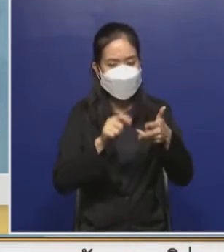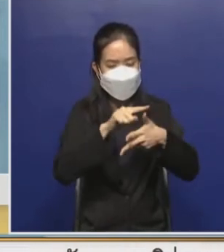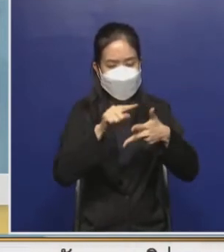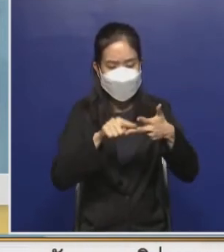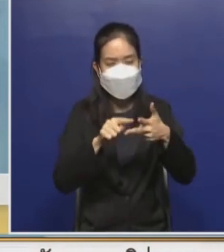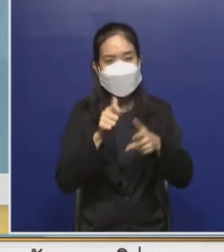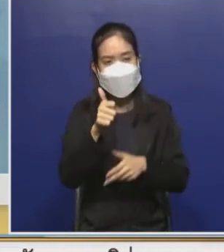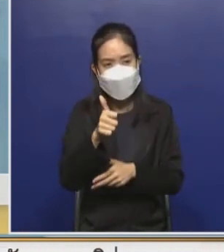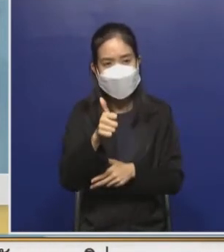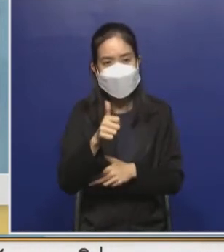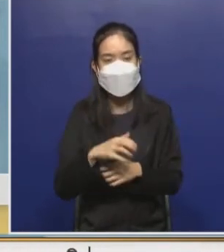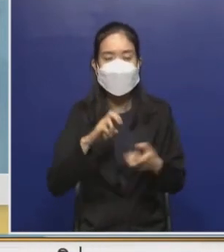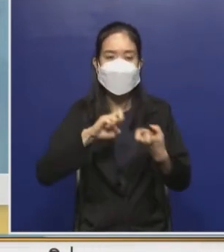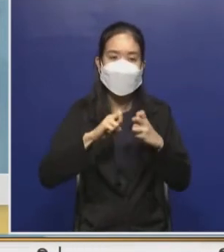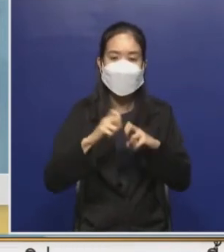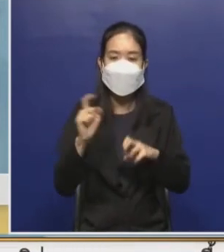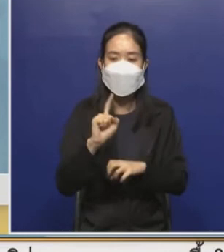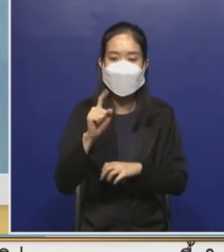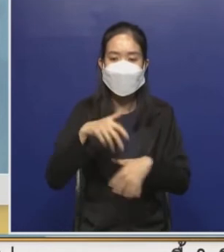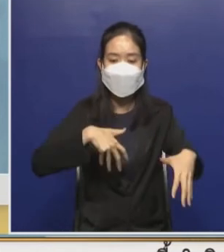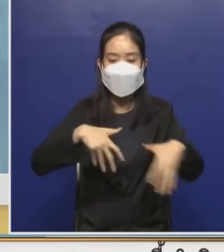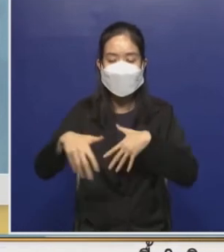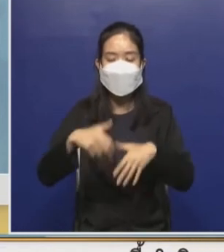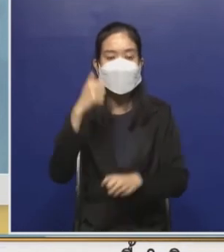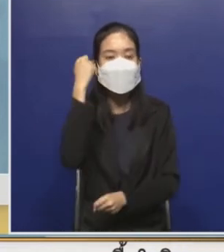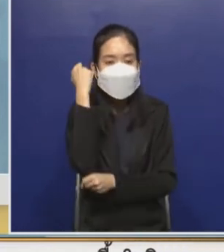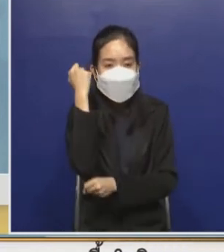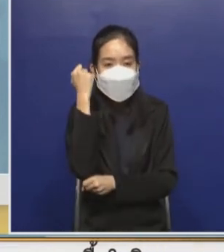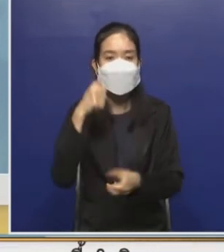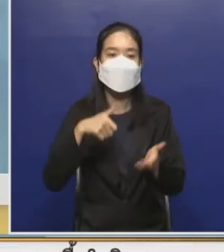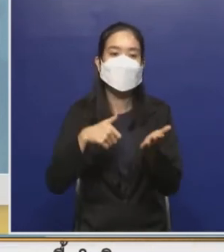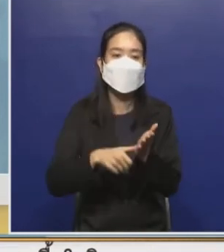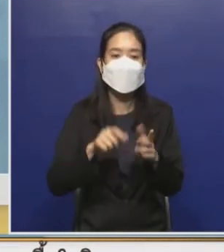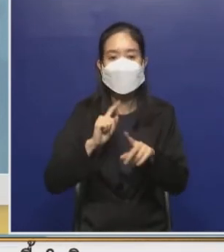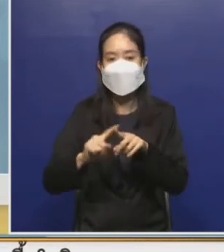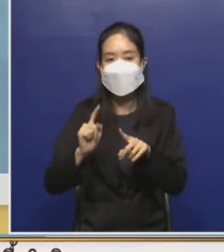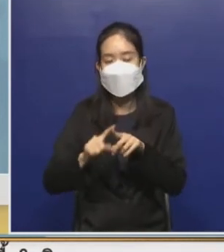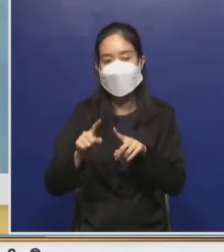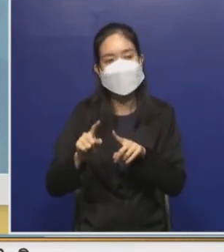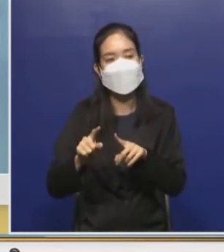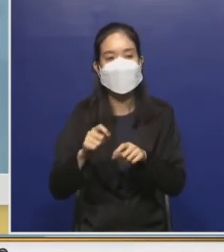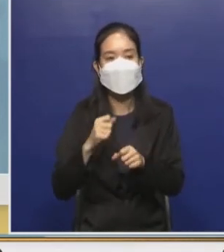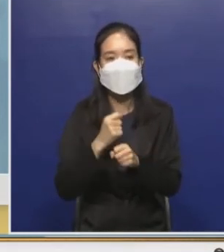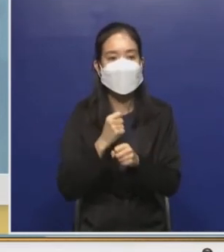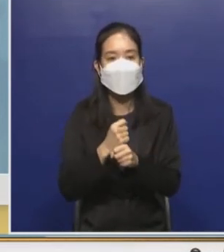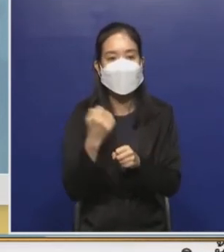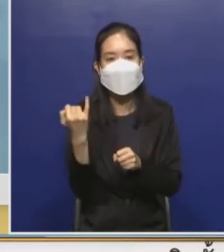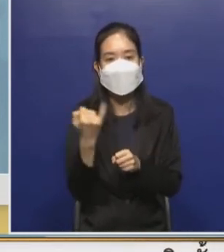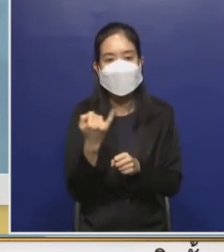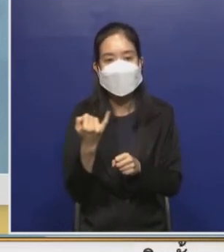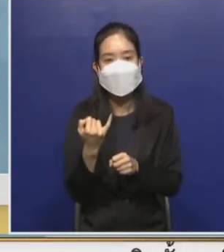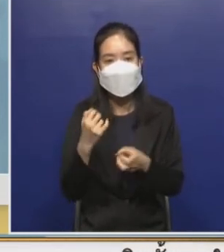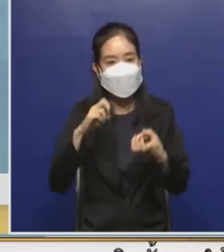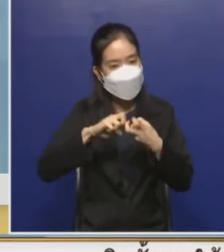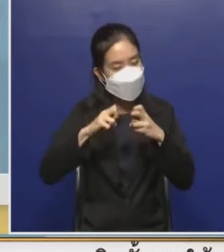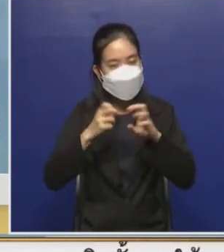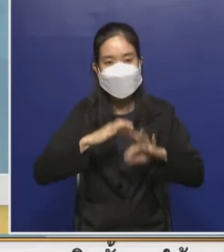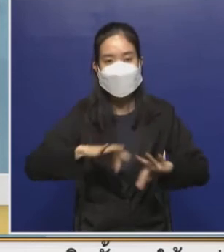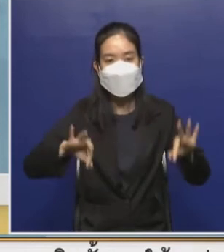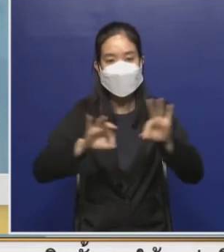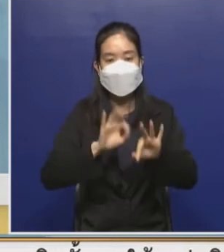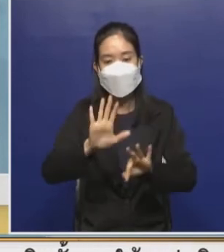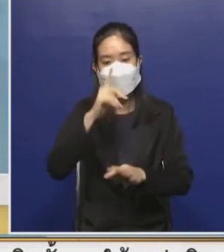ากจน แลความboyรม นี่ระยะสร้างและผลิภาพทแ่งคัไมได้ปั Mud ทั้ 3 นี้คปัญหาสมคัของประเทฏ